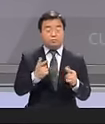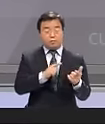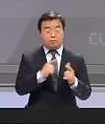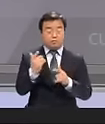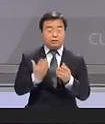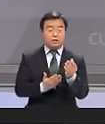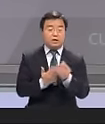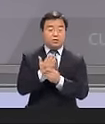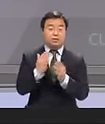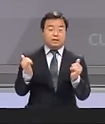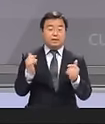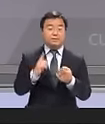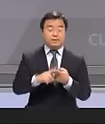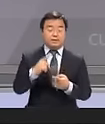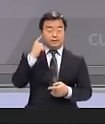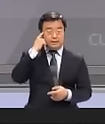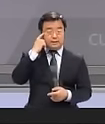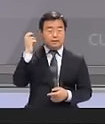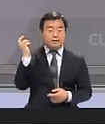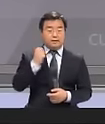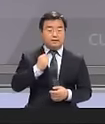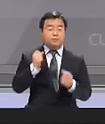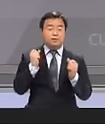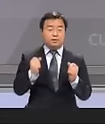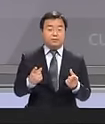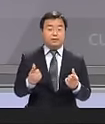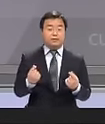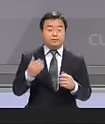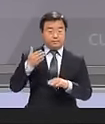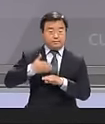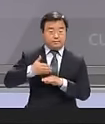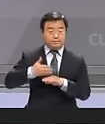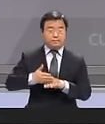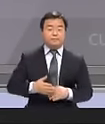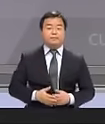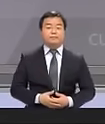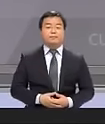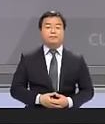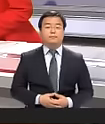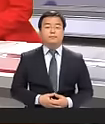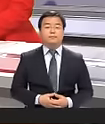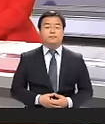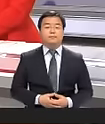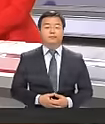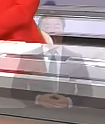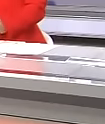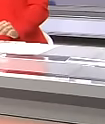사람들에 대해서 다시금 떠올릴 수 있는 좋은 시간이었던 것 같습니다. 오늘 말씀 고맙습니다. 감사합니다.